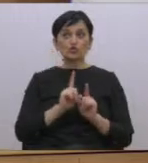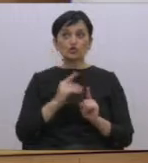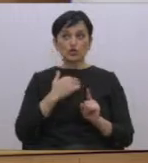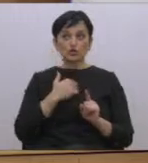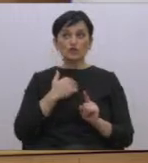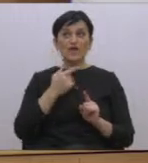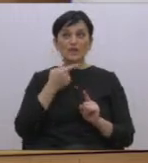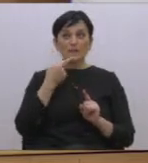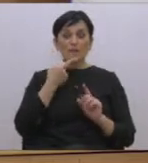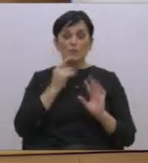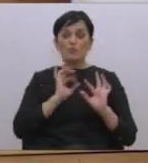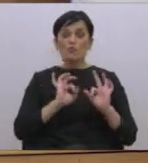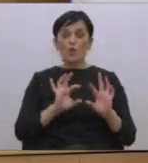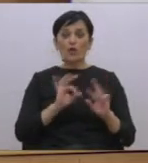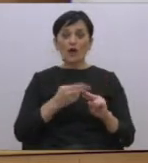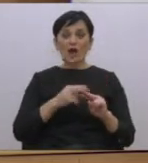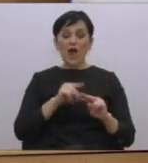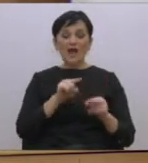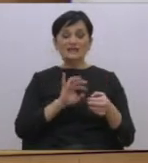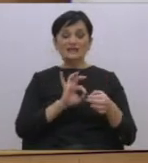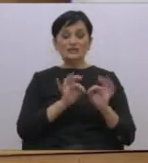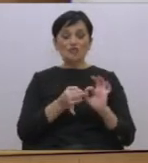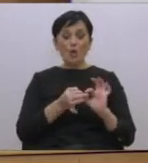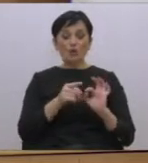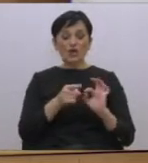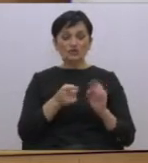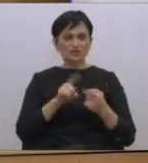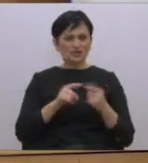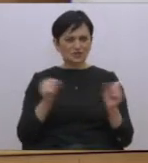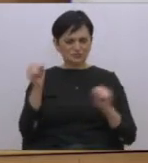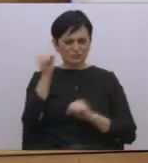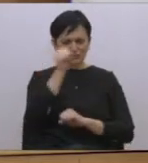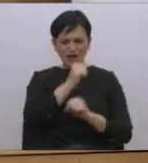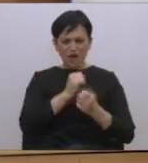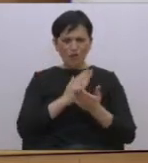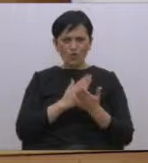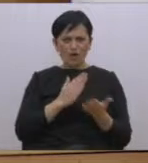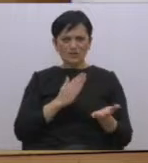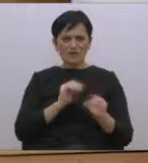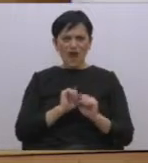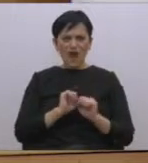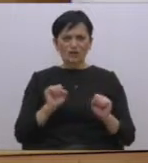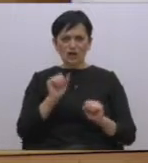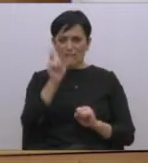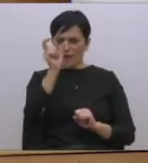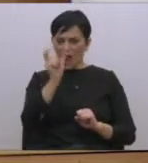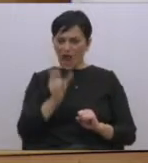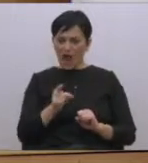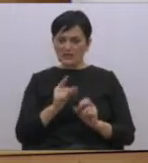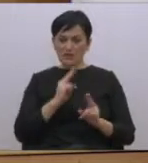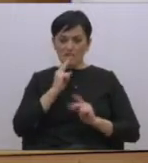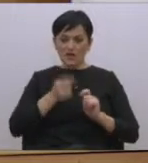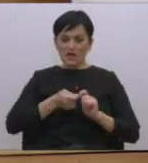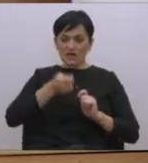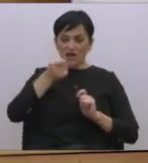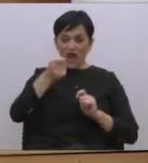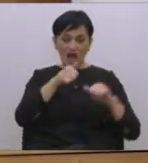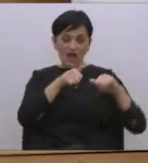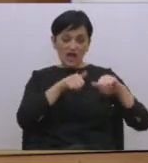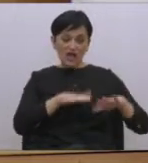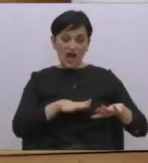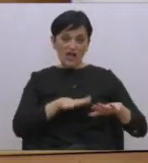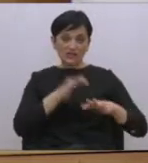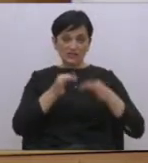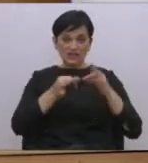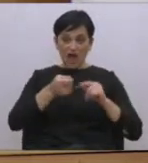mogah senet, rom, es concretul țurile bepsalianga uaz rebelia, șeid leba adamienma, gasa, ciuros, gadat, cu ati leba, sasamartul